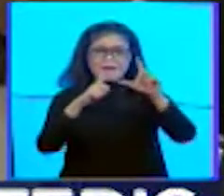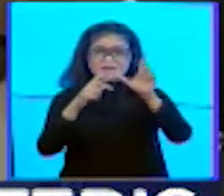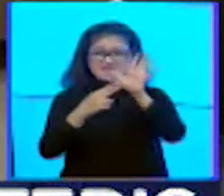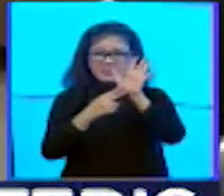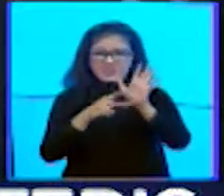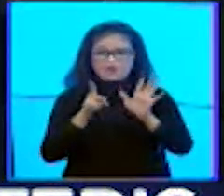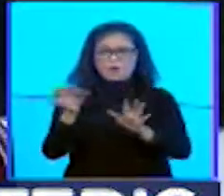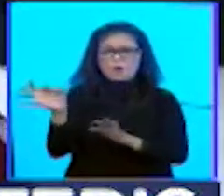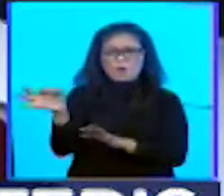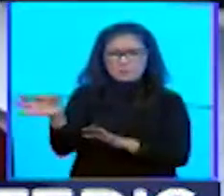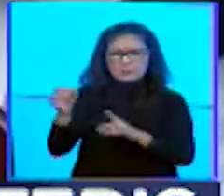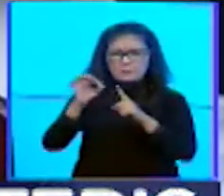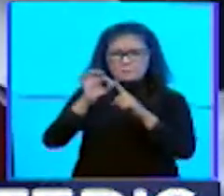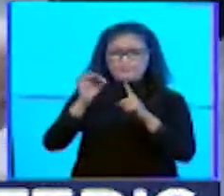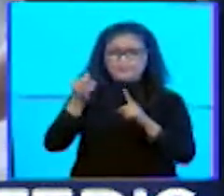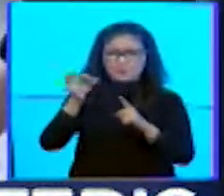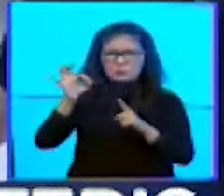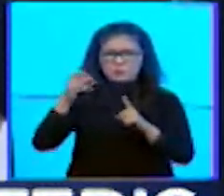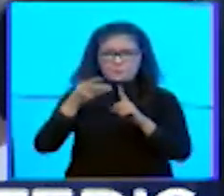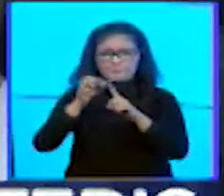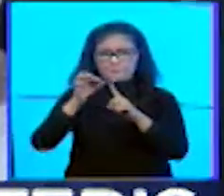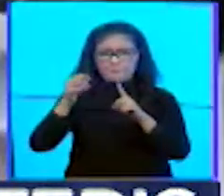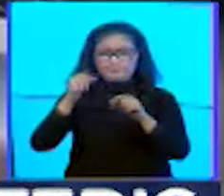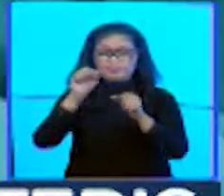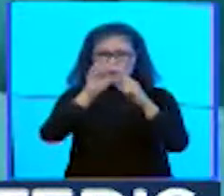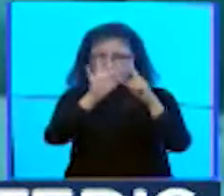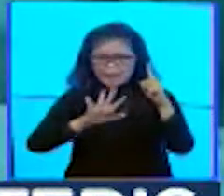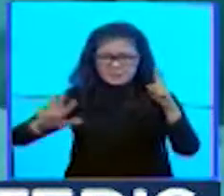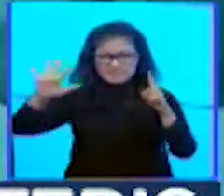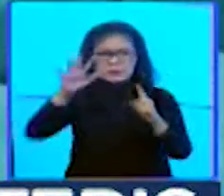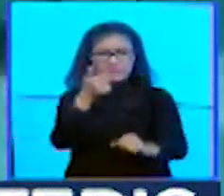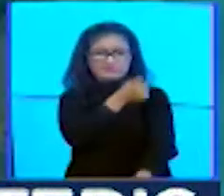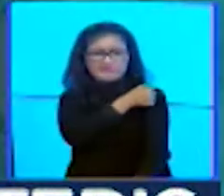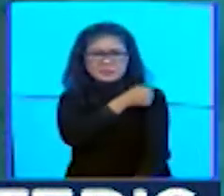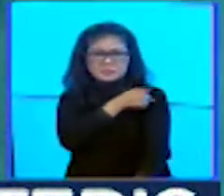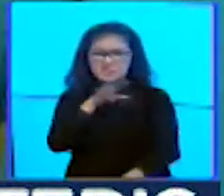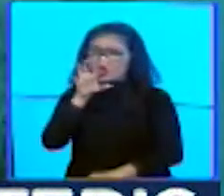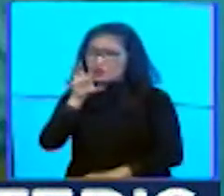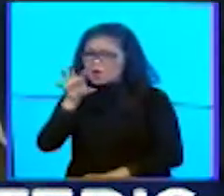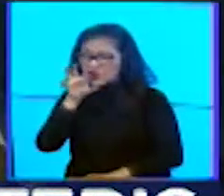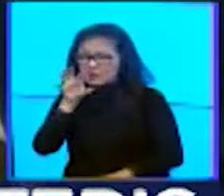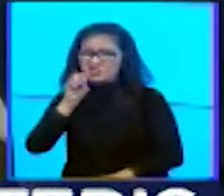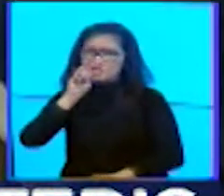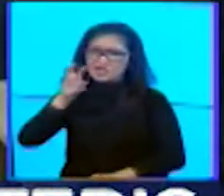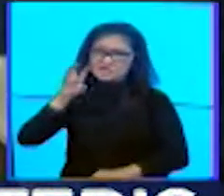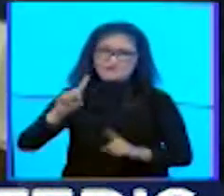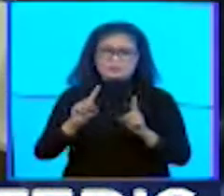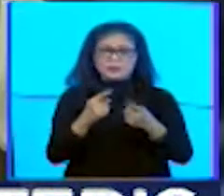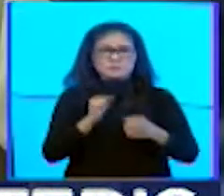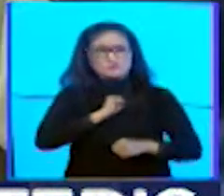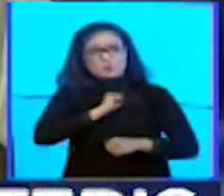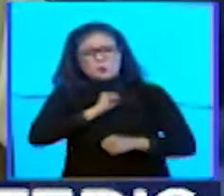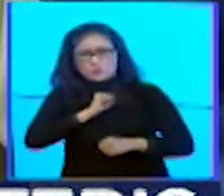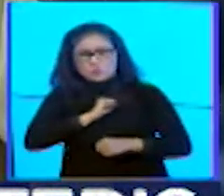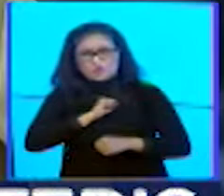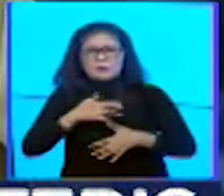terekam kamera mulai dari berteriak histeris hingga gemetar saat Akan disuntik vaksin Hai